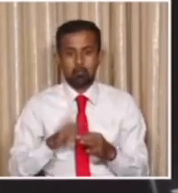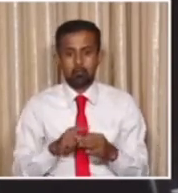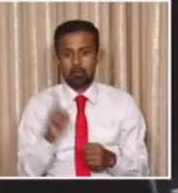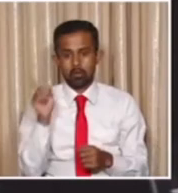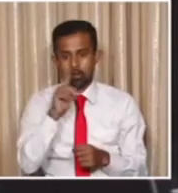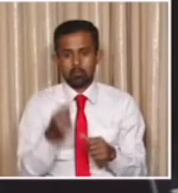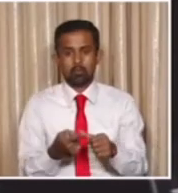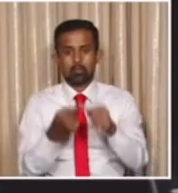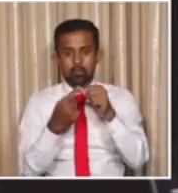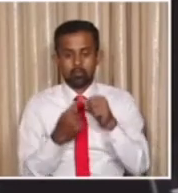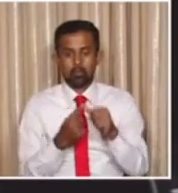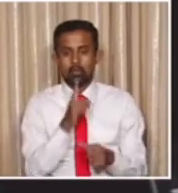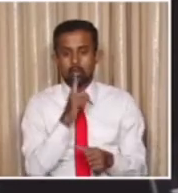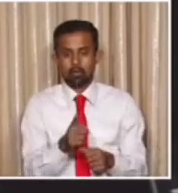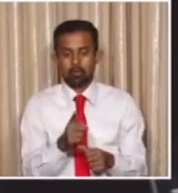එකම පිළියම කියලා කියන්නේ